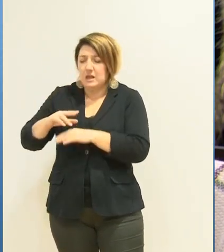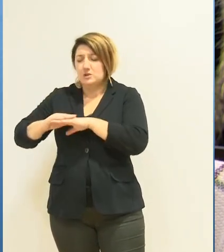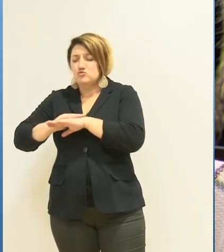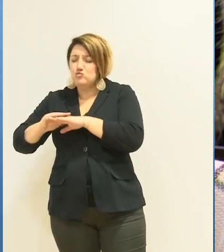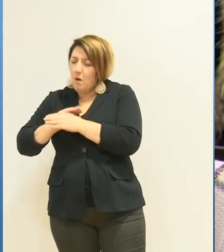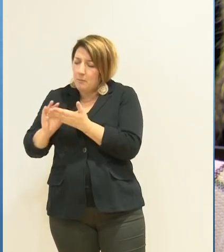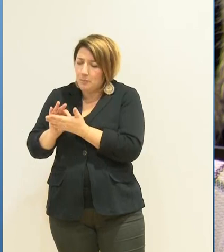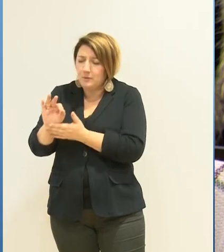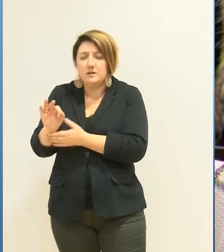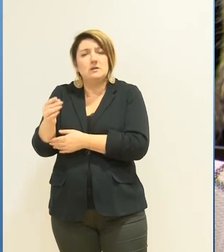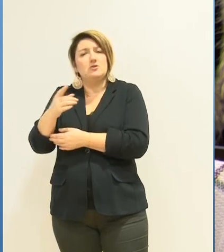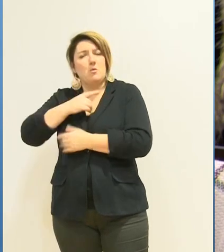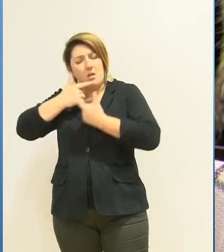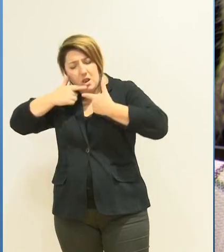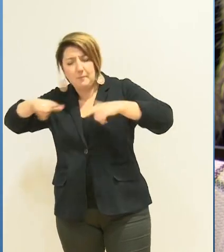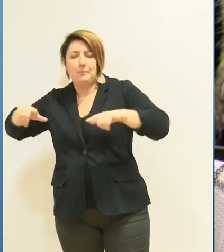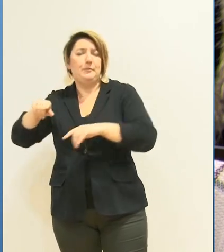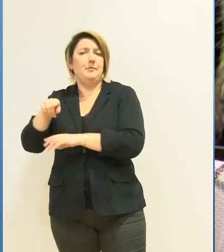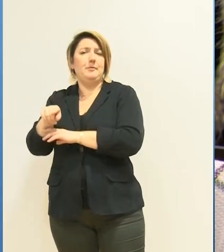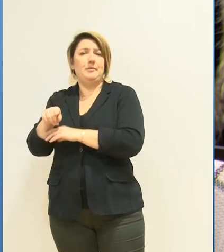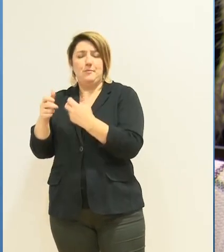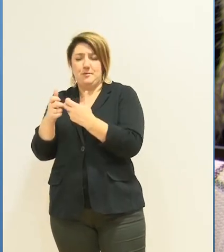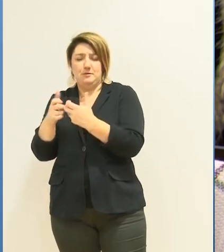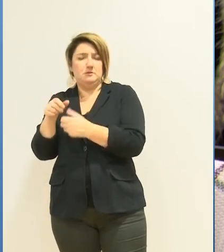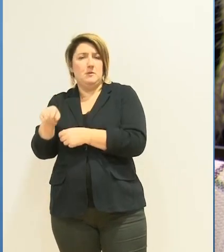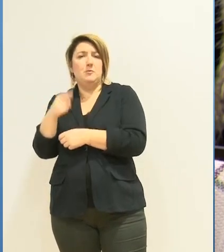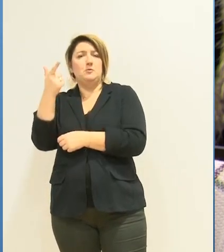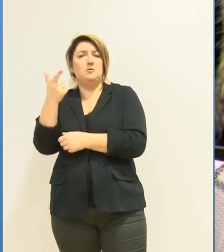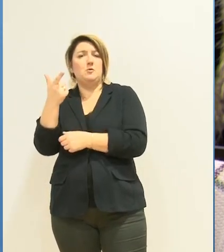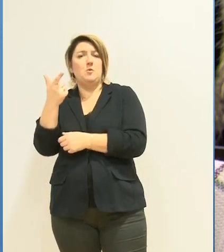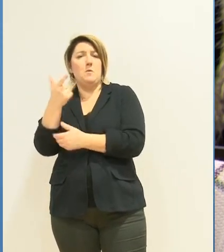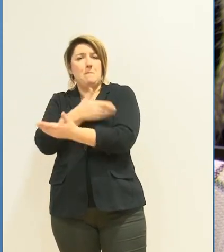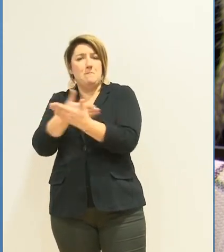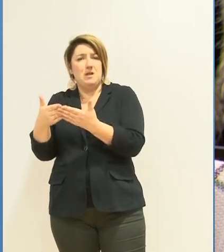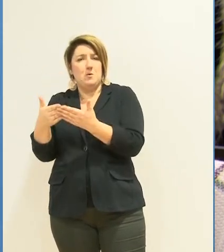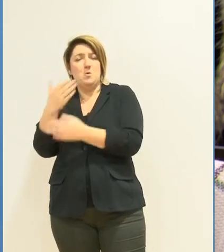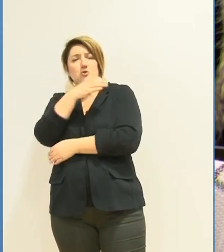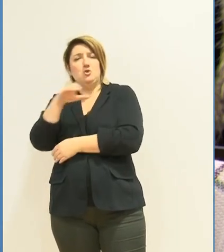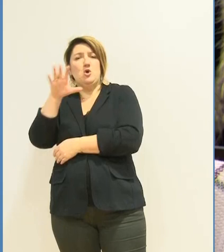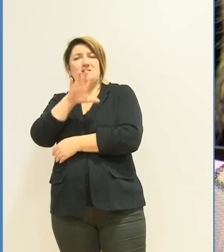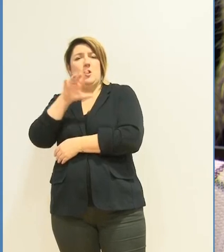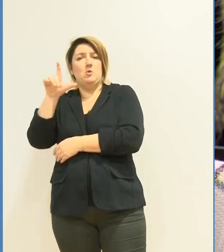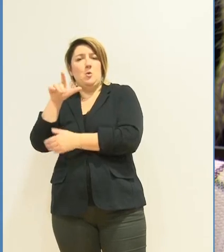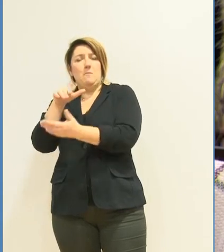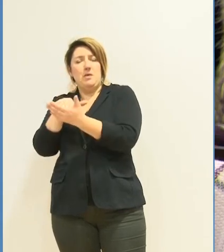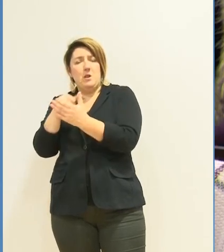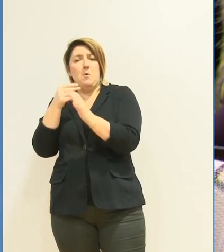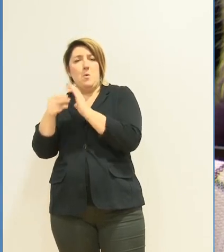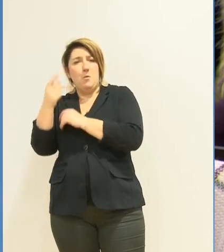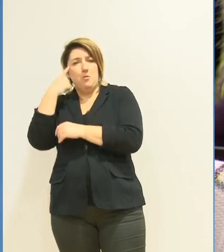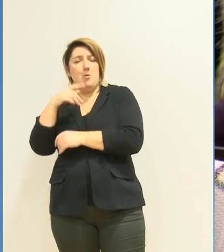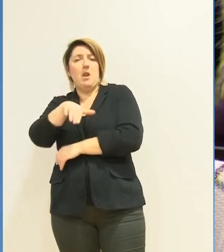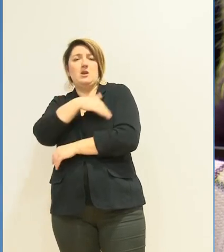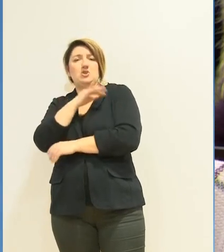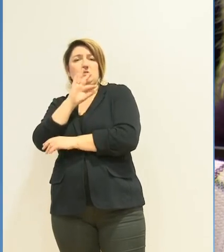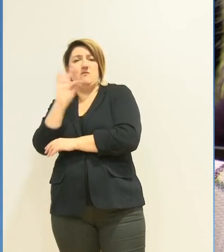apparemment libre et consentie comme l'immobilisation de 2 millions 152 1000 euros à lagence france look halles qui sert à trouver des empreintes